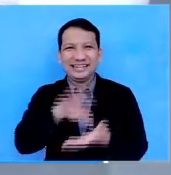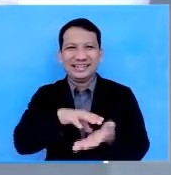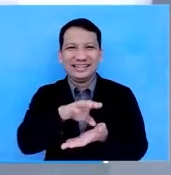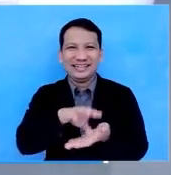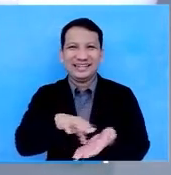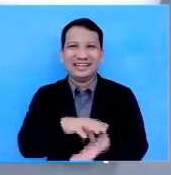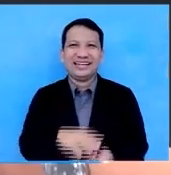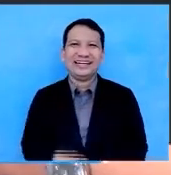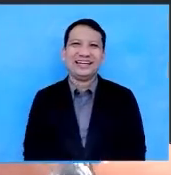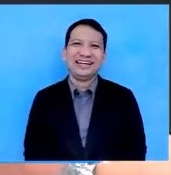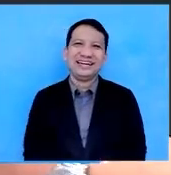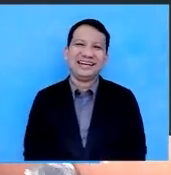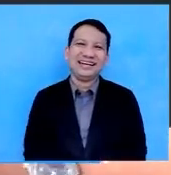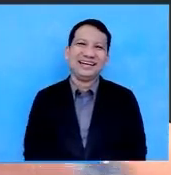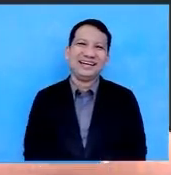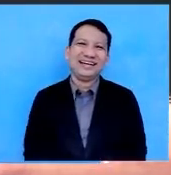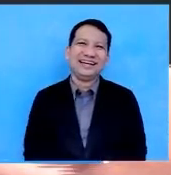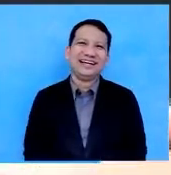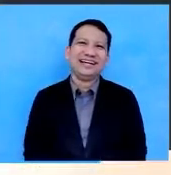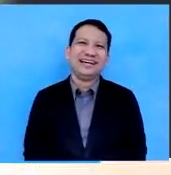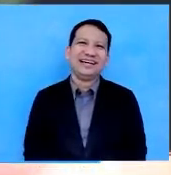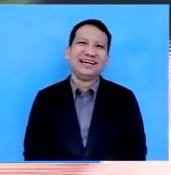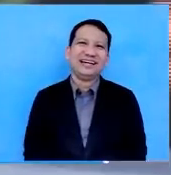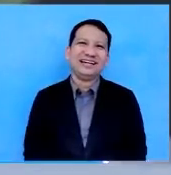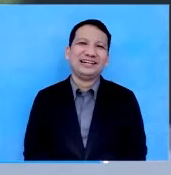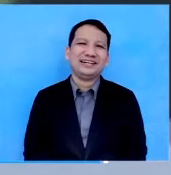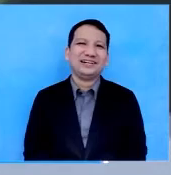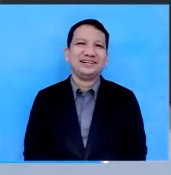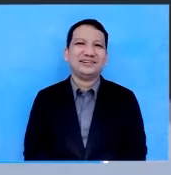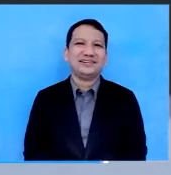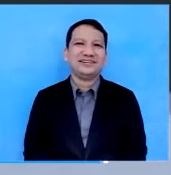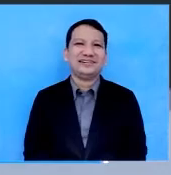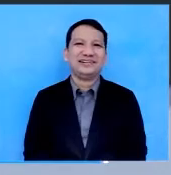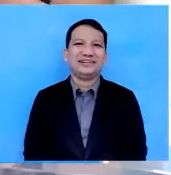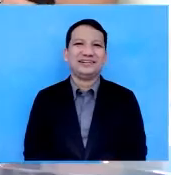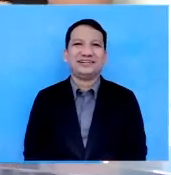yan. Joke lang. Totoo to. Uy, salamat. Oh, napaka-cute.